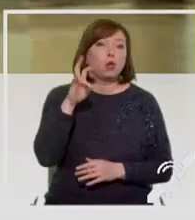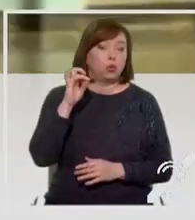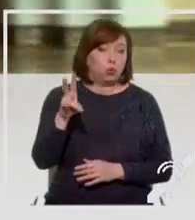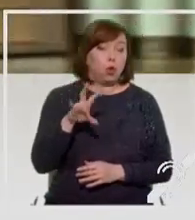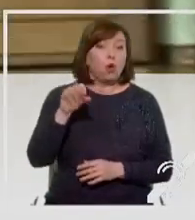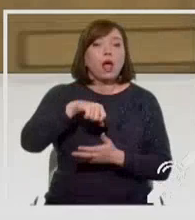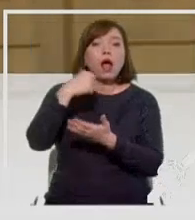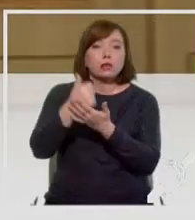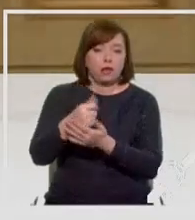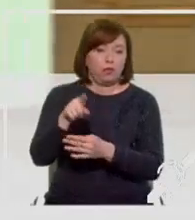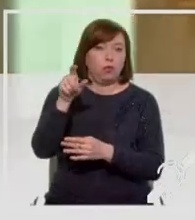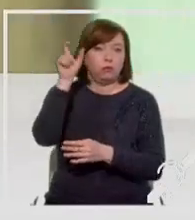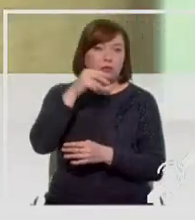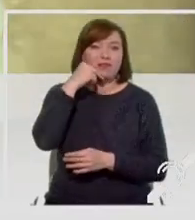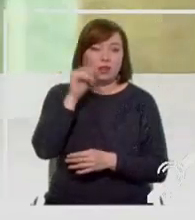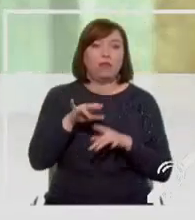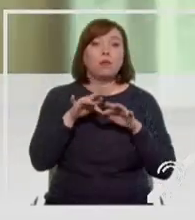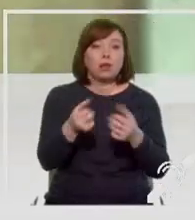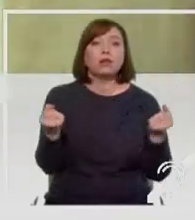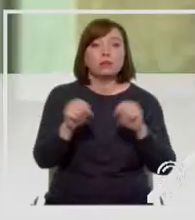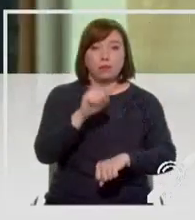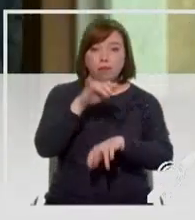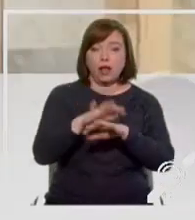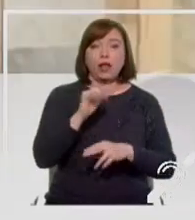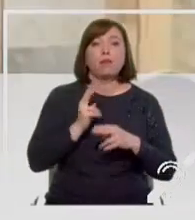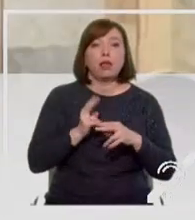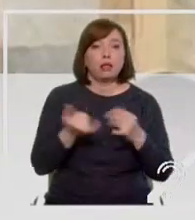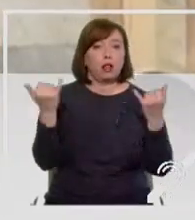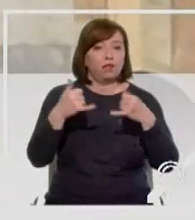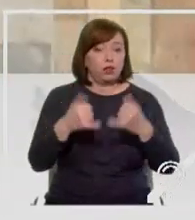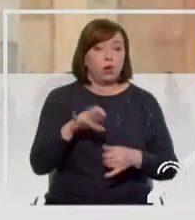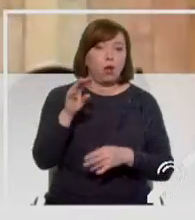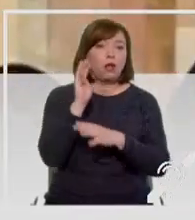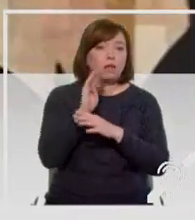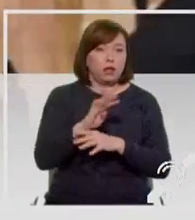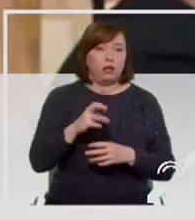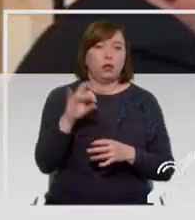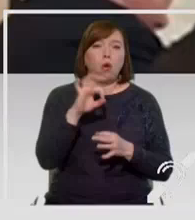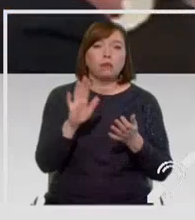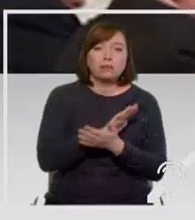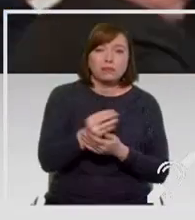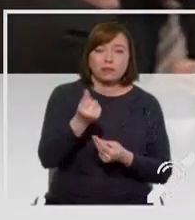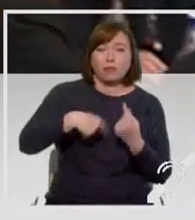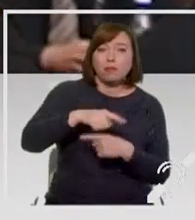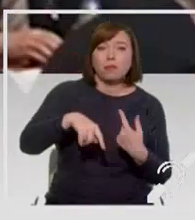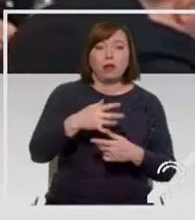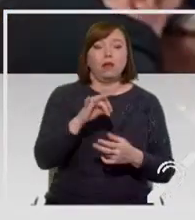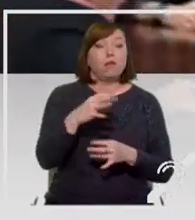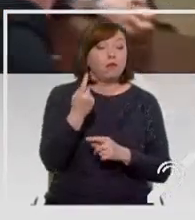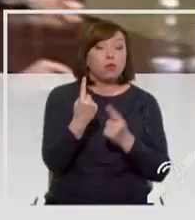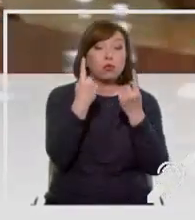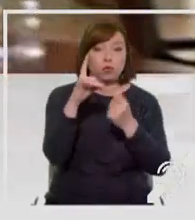este principalul învinuit din dosarele frauda bancară și metalferos. Este acuzată de escrocherie și spălare de bani în